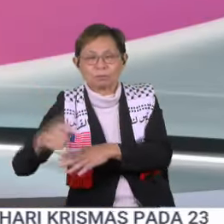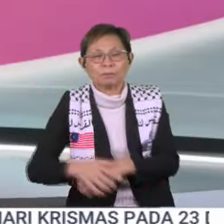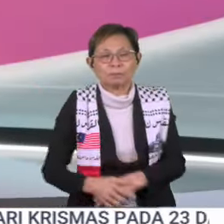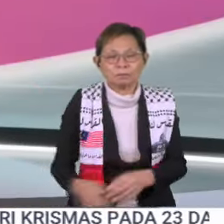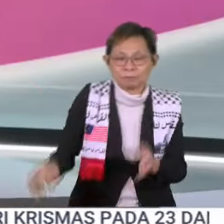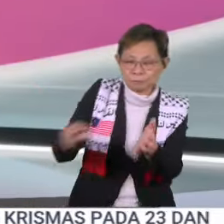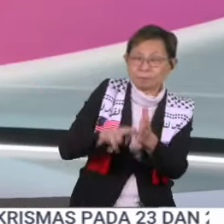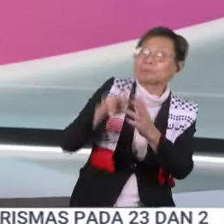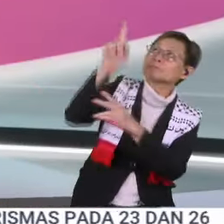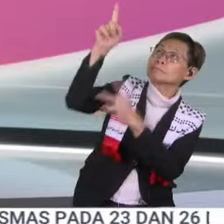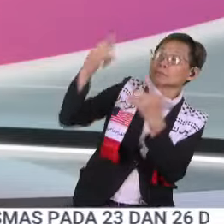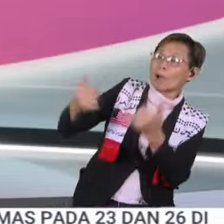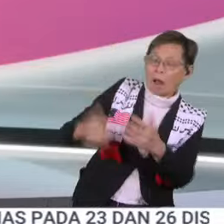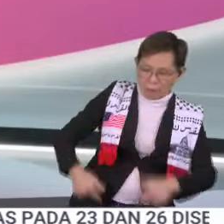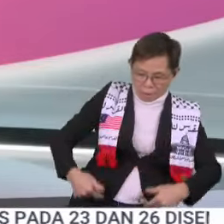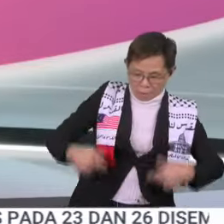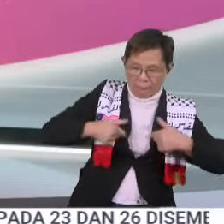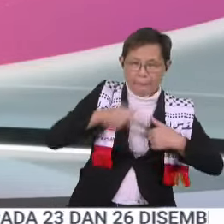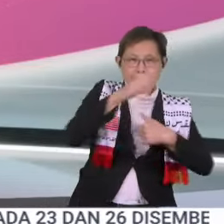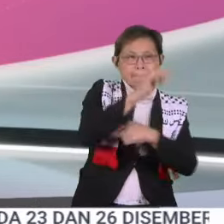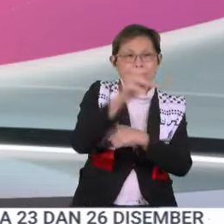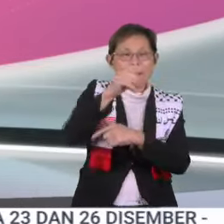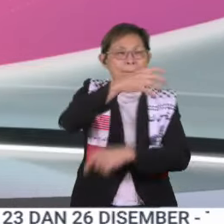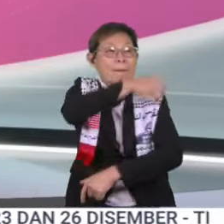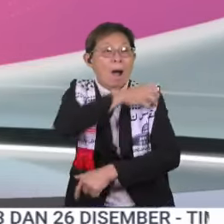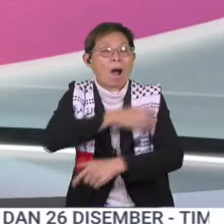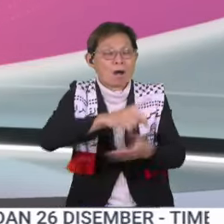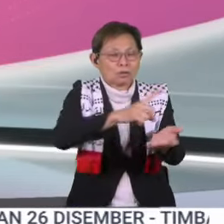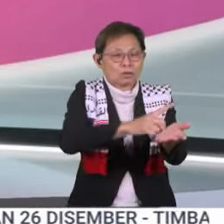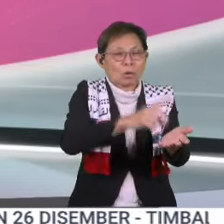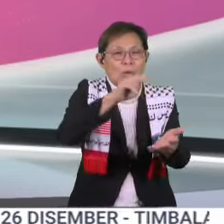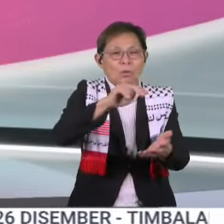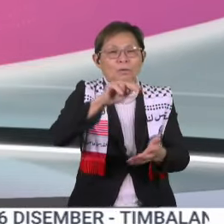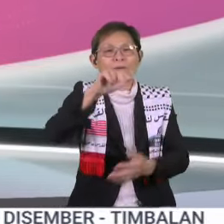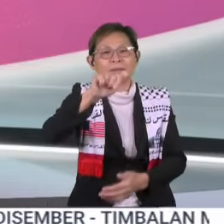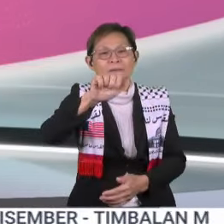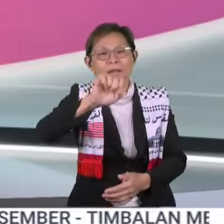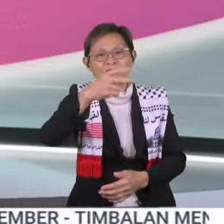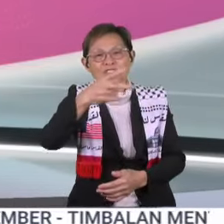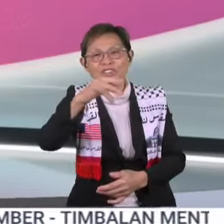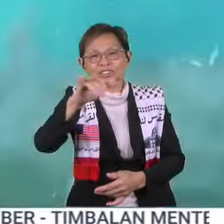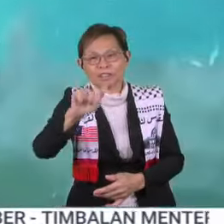Untuk laporan cuaca semasa, langsung ke Met Malaysia bersama pegawainya Dr. Nasiah Syamin Sabri.